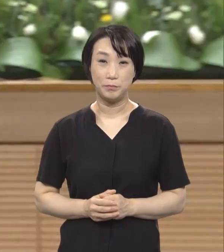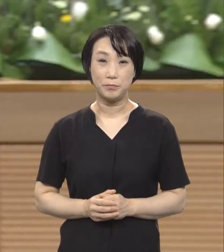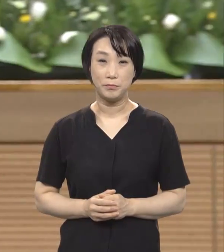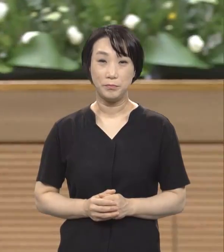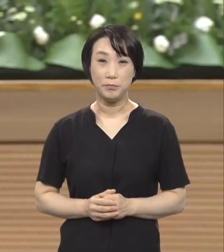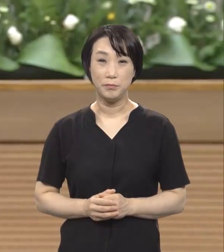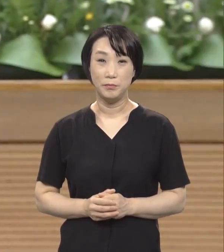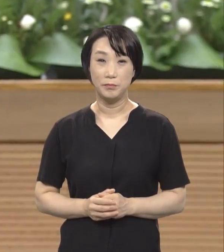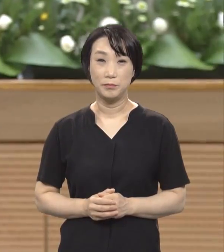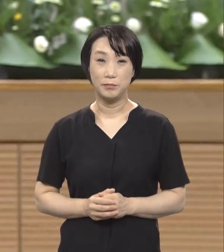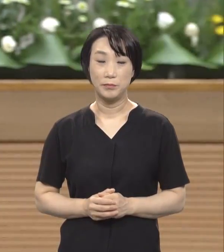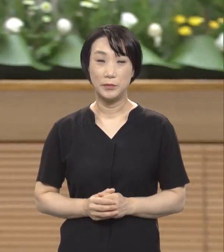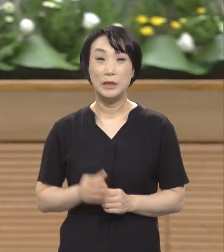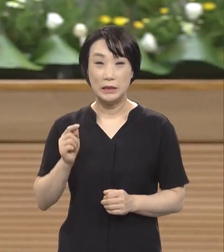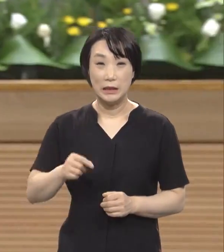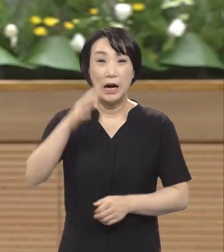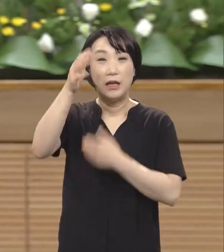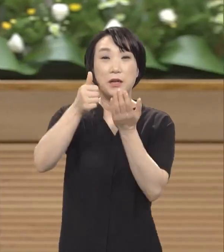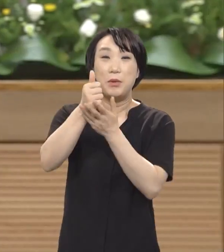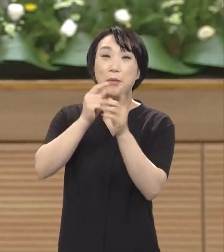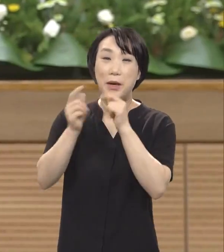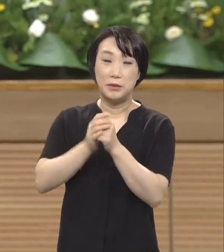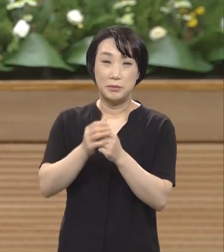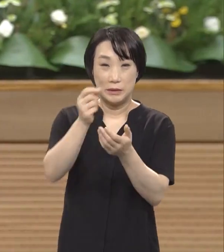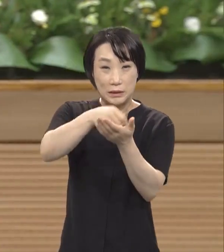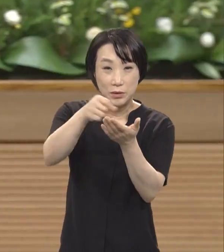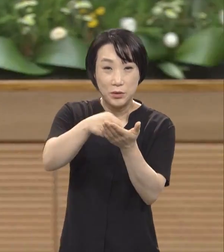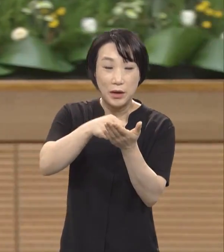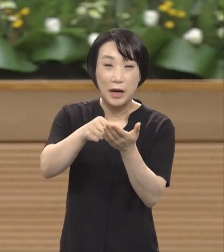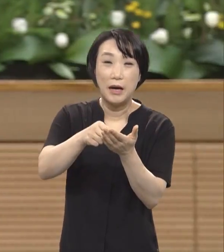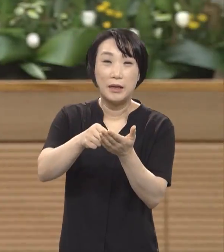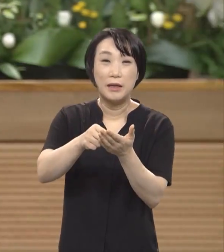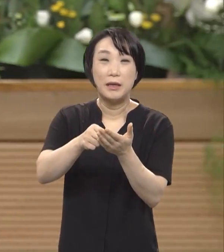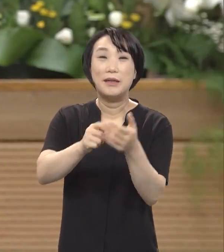말씀을 기록한 사도 바울이